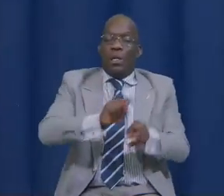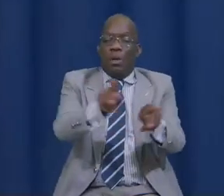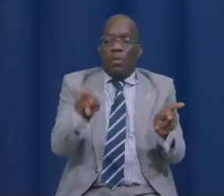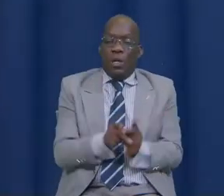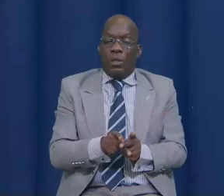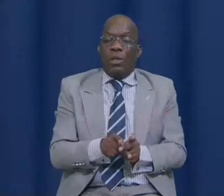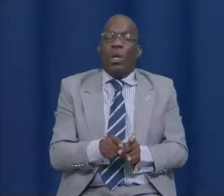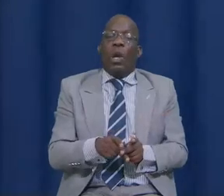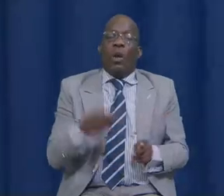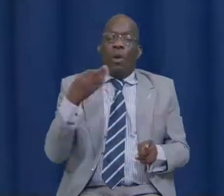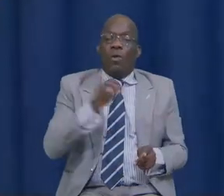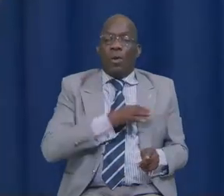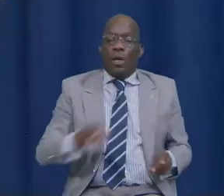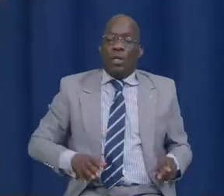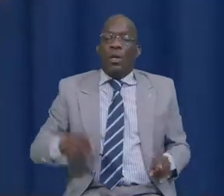représentants de Christ.